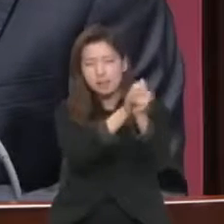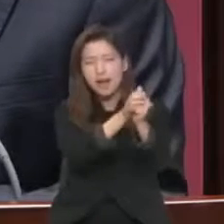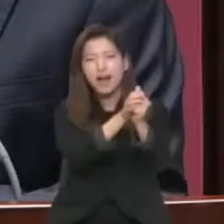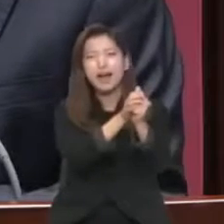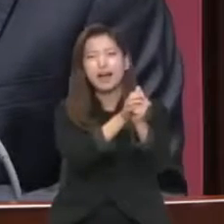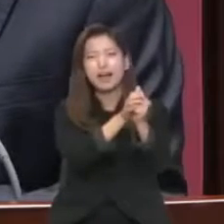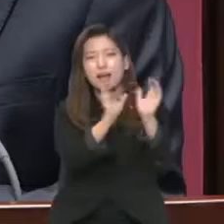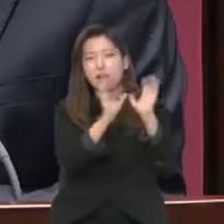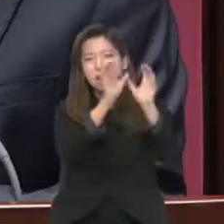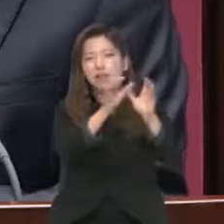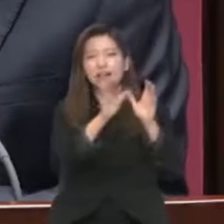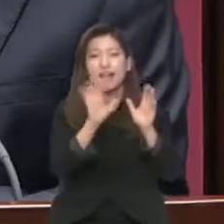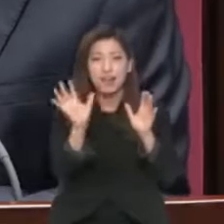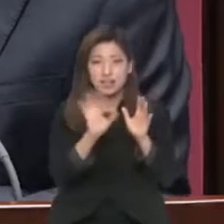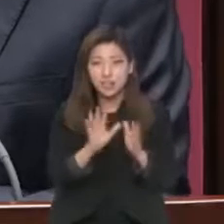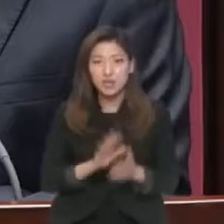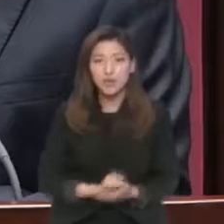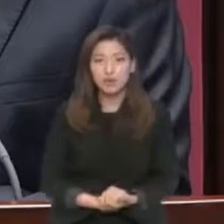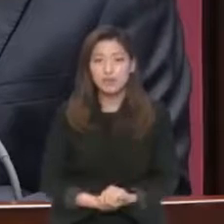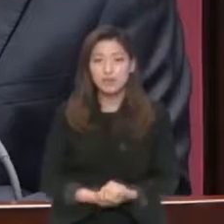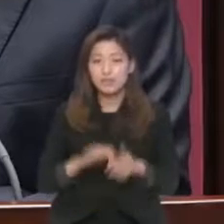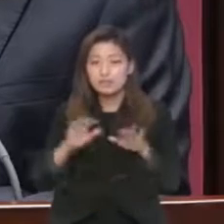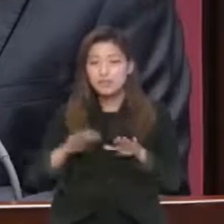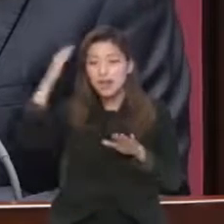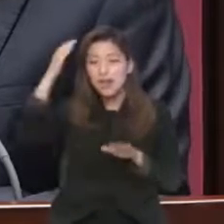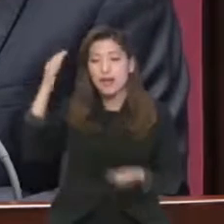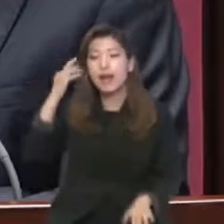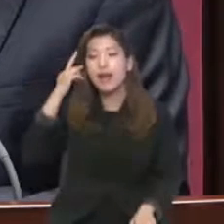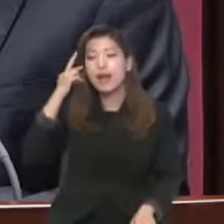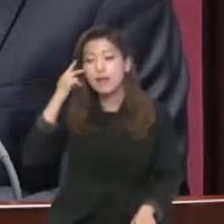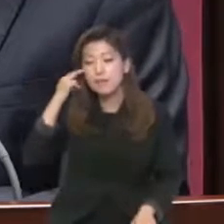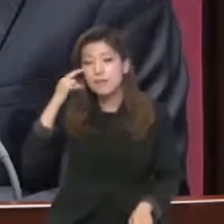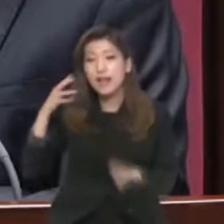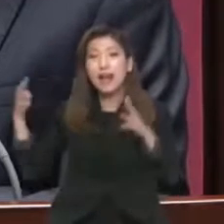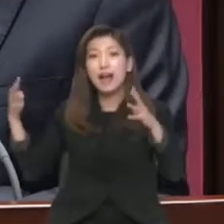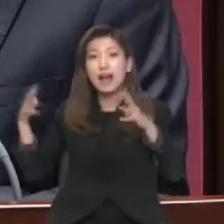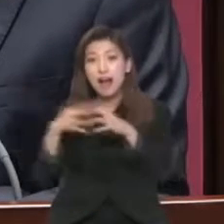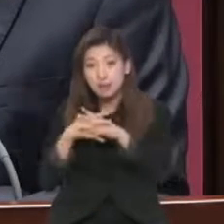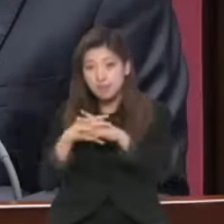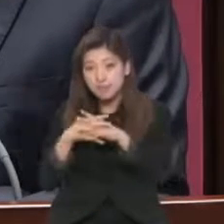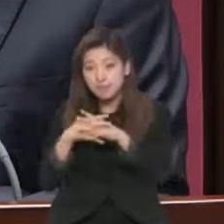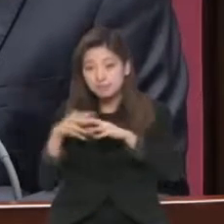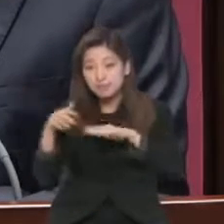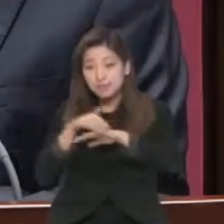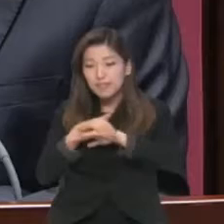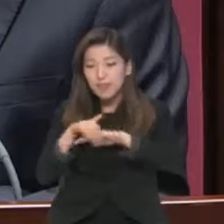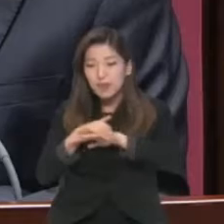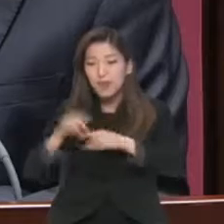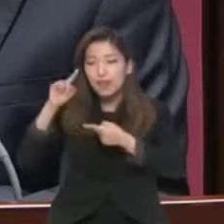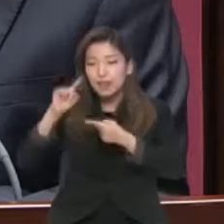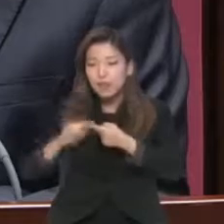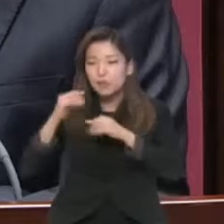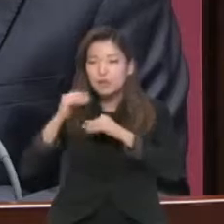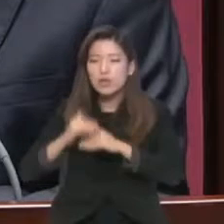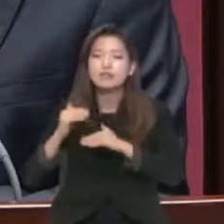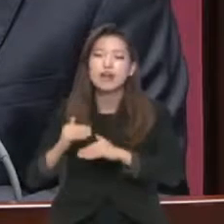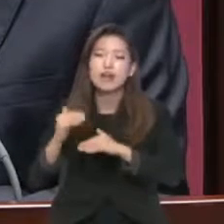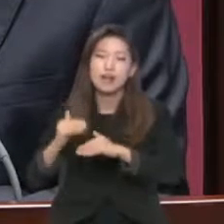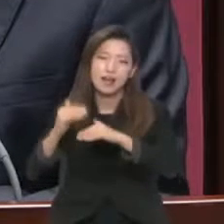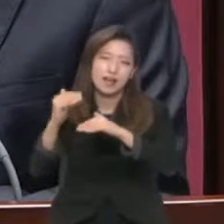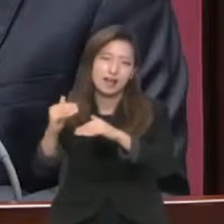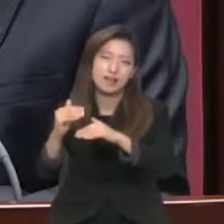지금과 같은 그런 한미 간에 합의된 기본적인 그런 계획이 있기 때문에 가능하면은 무리